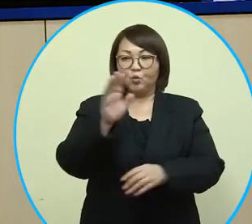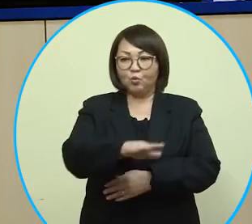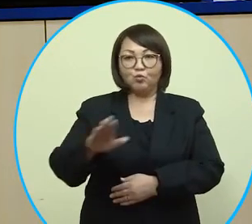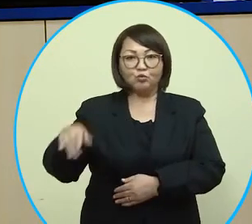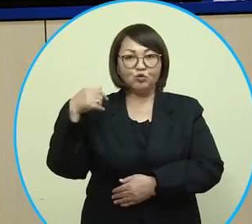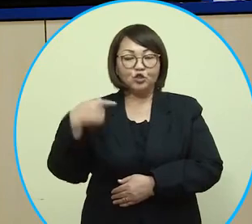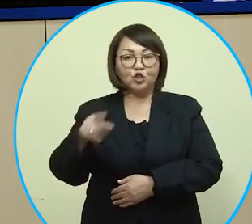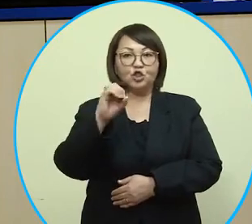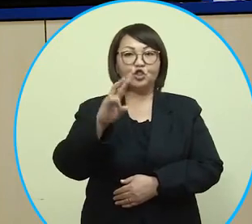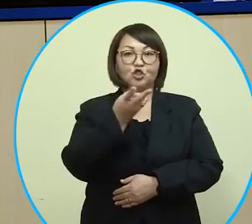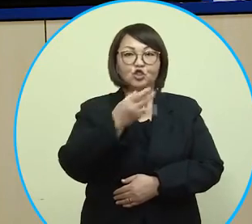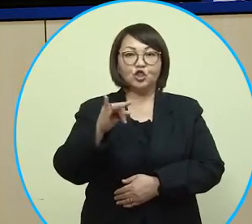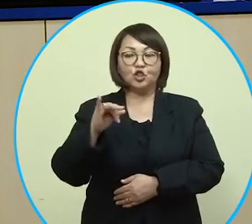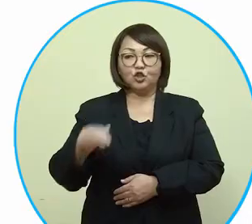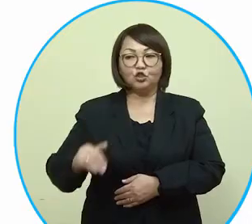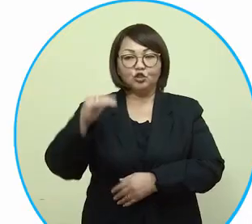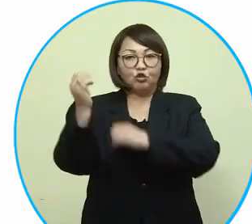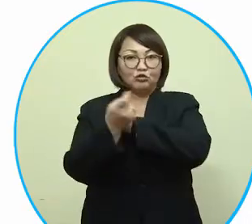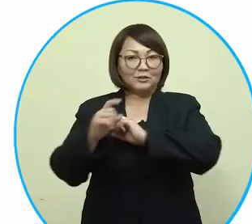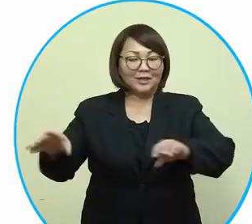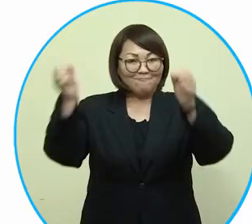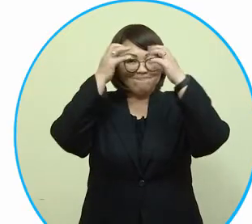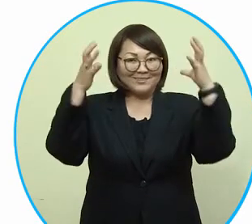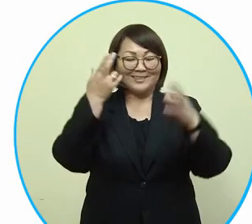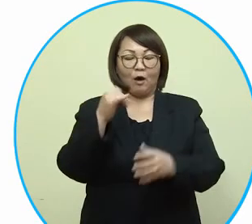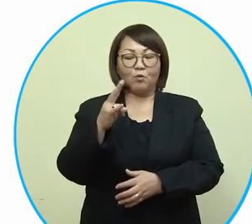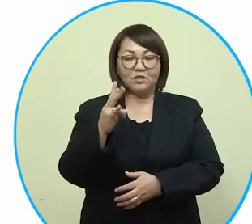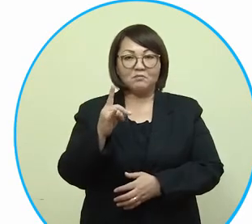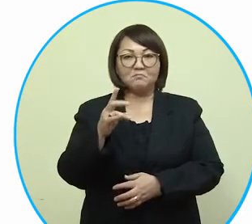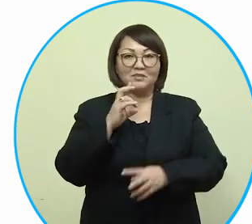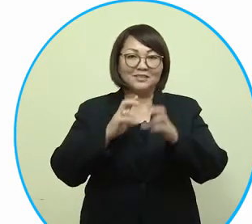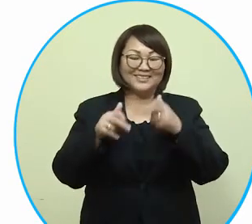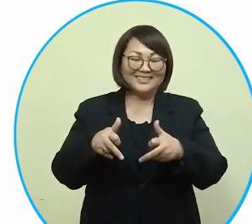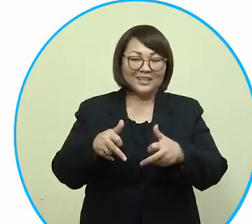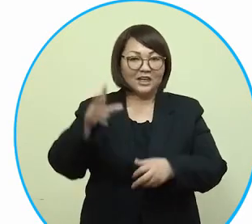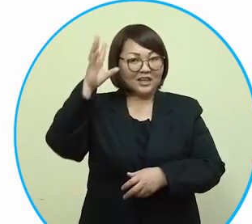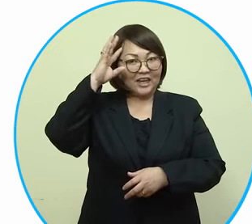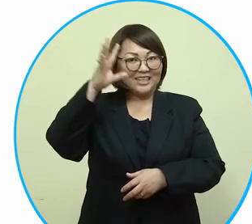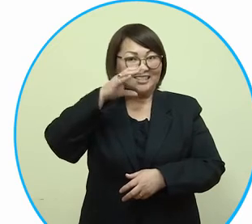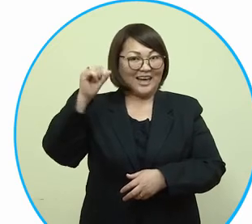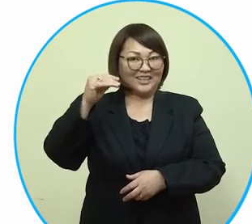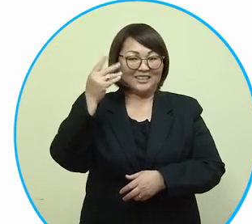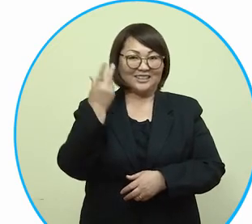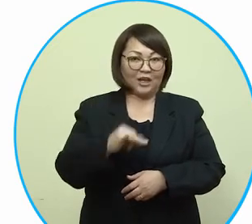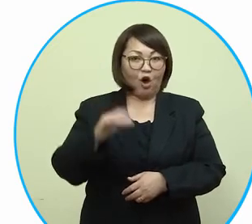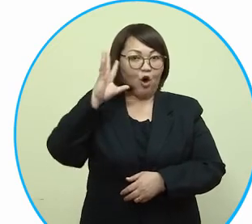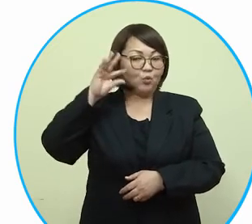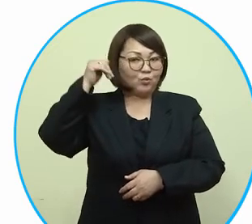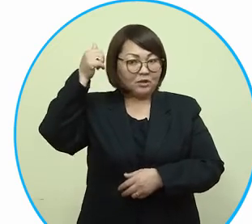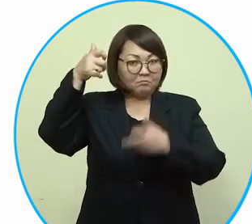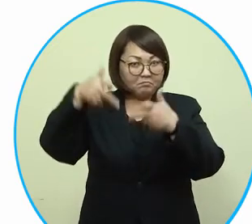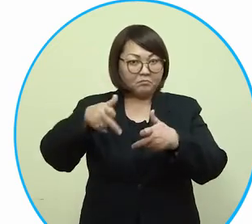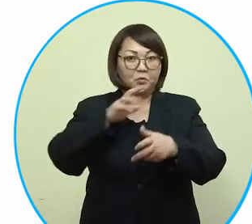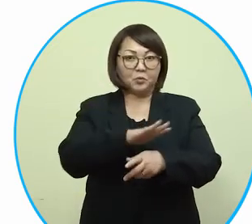ОТРОО ХУГТИЙН өРНХИЙ ХУГШЛИЙН ОНСЛОГ ДАВНИЙ БЕРХИИЛ ТАРХНИЙ САЖИЛТ ОЮХОНИ БЕРХИШИЛ ТАЙ ХУГХТУДИЙ ЯМАР ОНСЛОГЯ